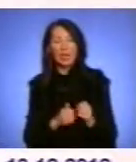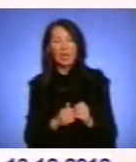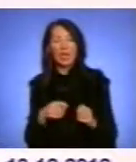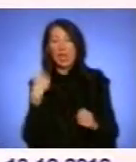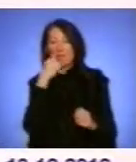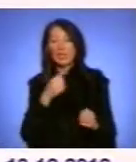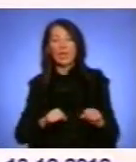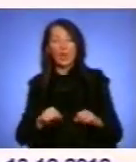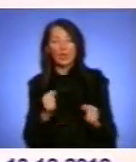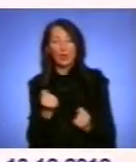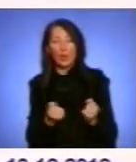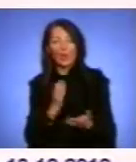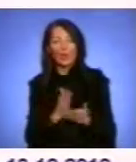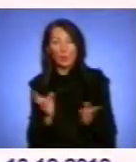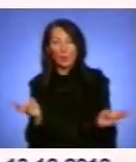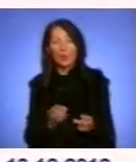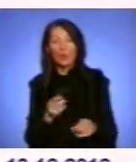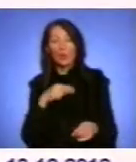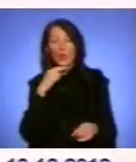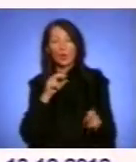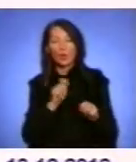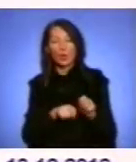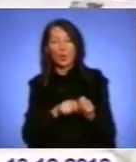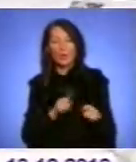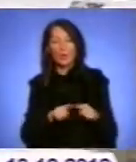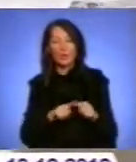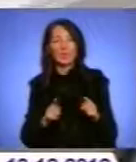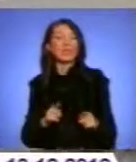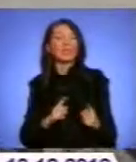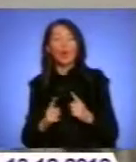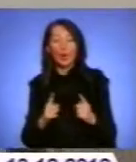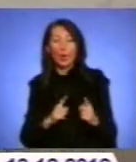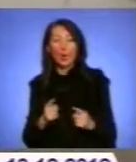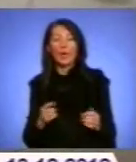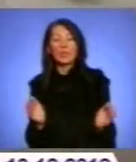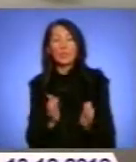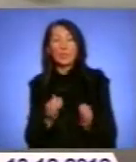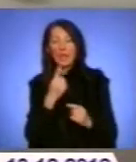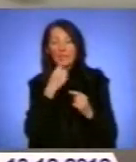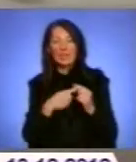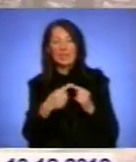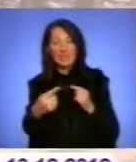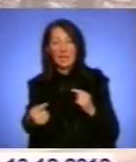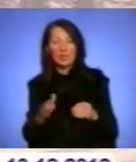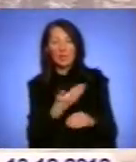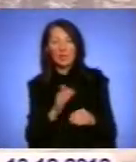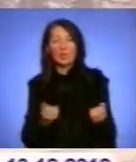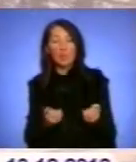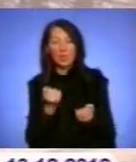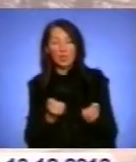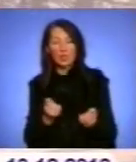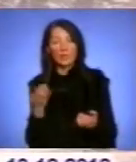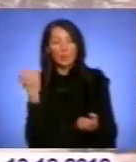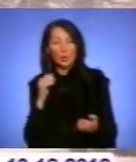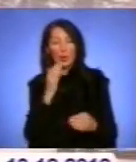то уважно контролювати швидкість руху і зберігати безпечну дистанцію між автомобілями. За минулу добу рятувальні підрозділи МНС